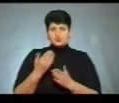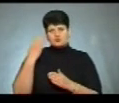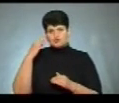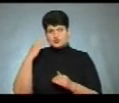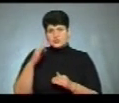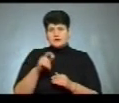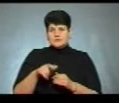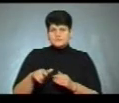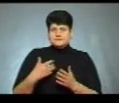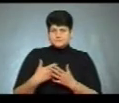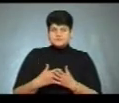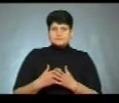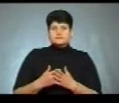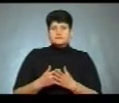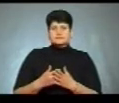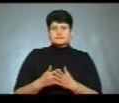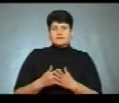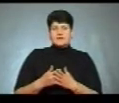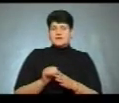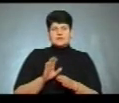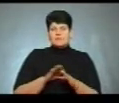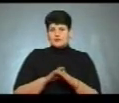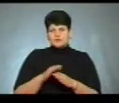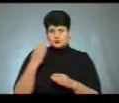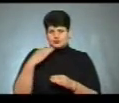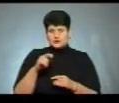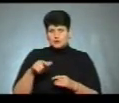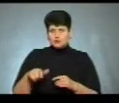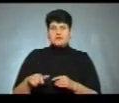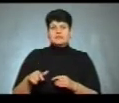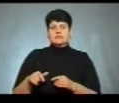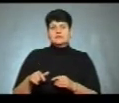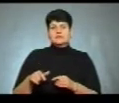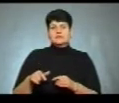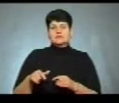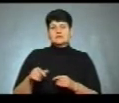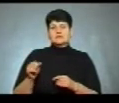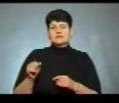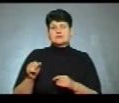і, власне, чи не зовсім чужі люди, але це